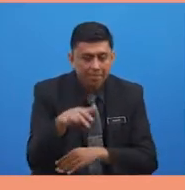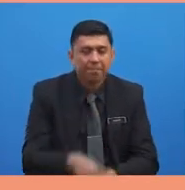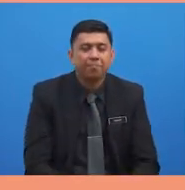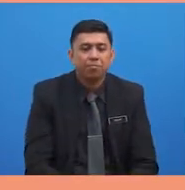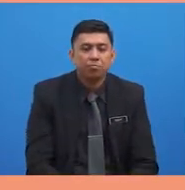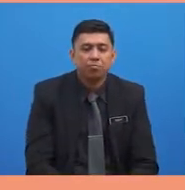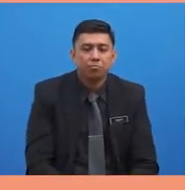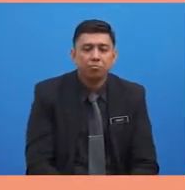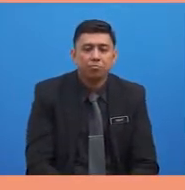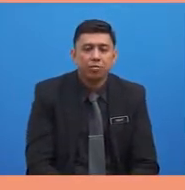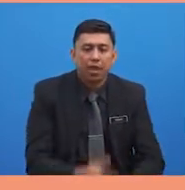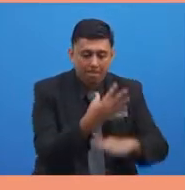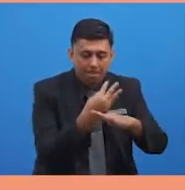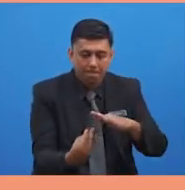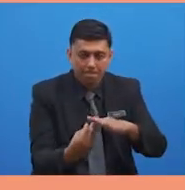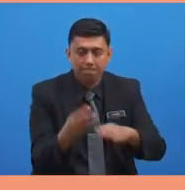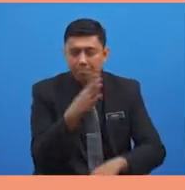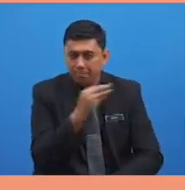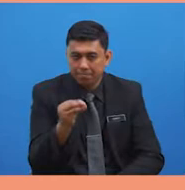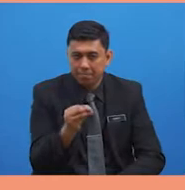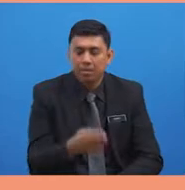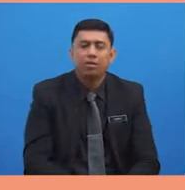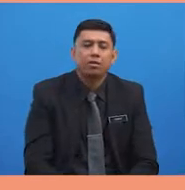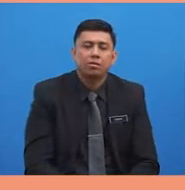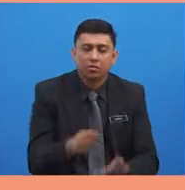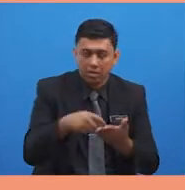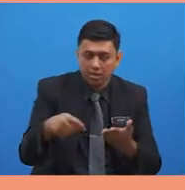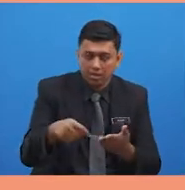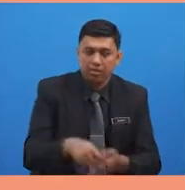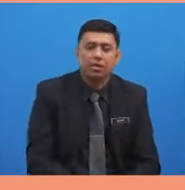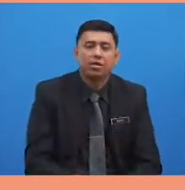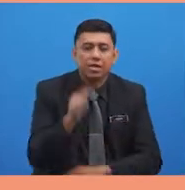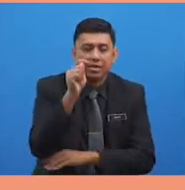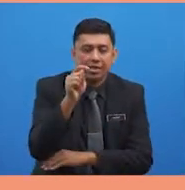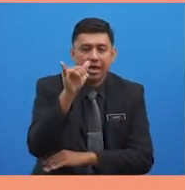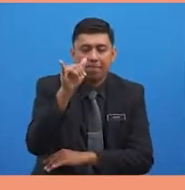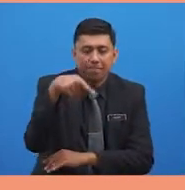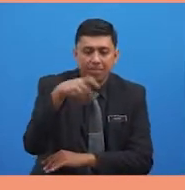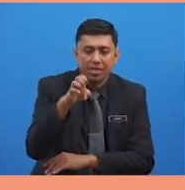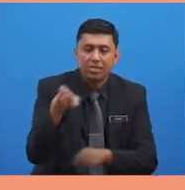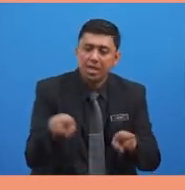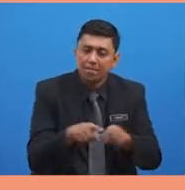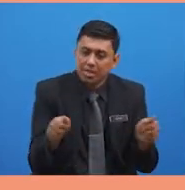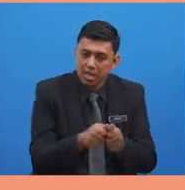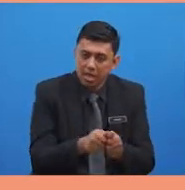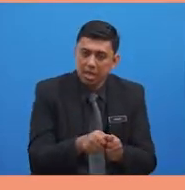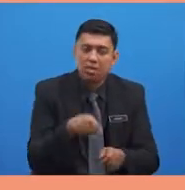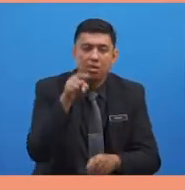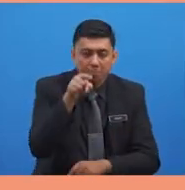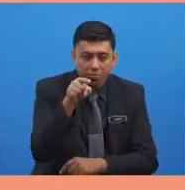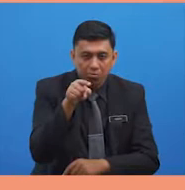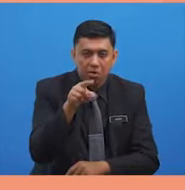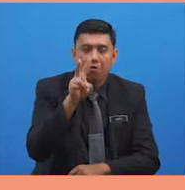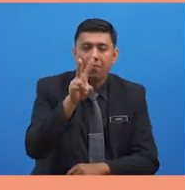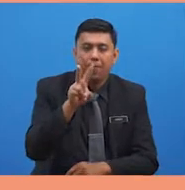tag lengkap bagi input dan setkan atribut type sama dengan button